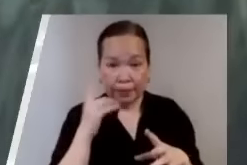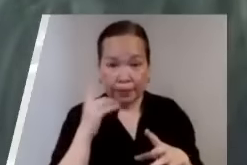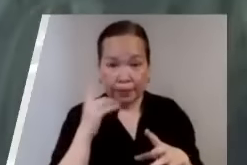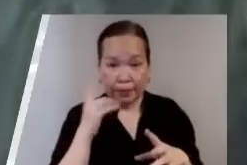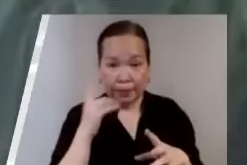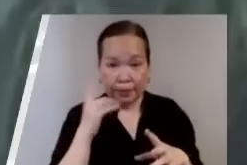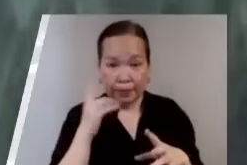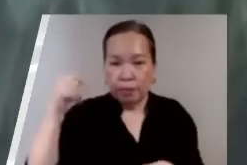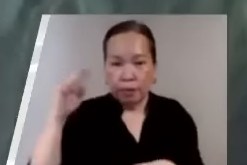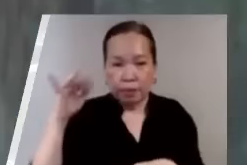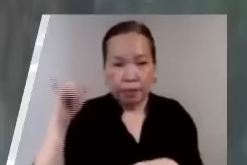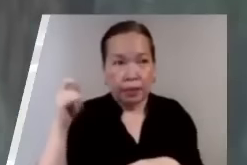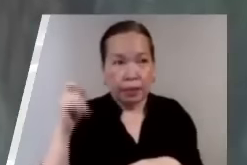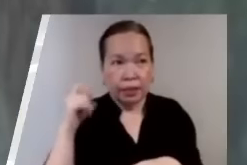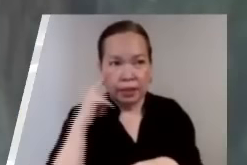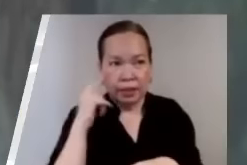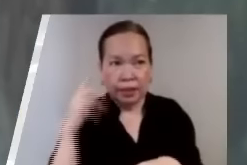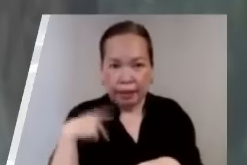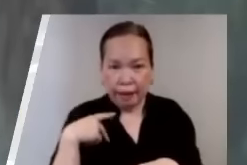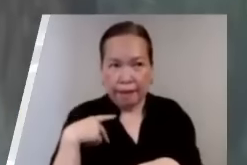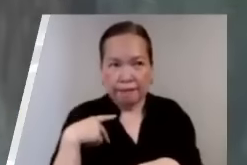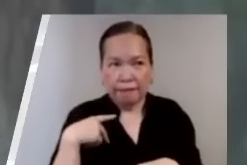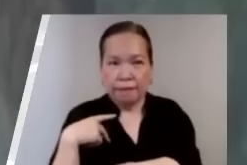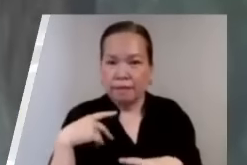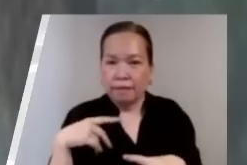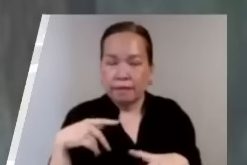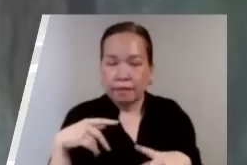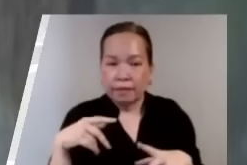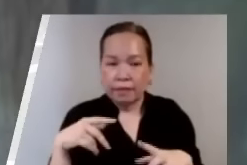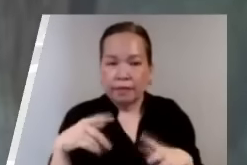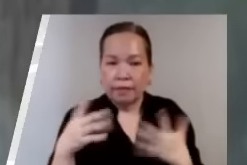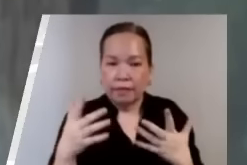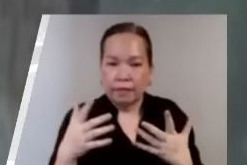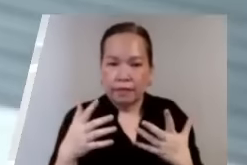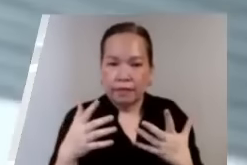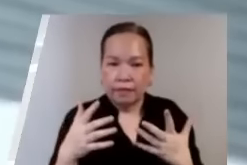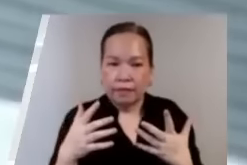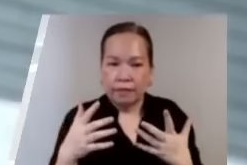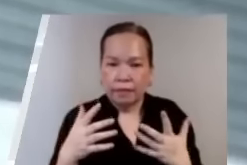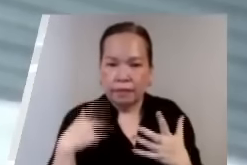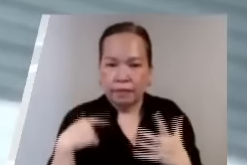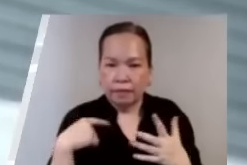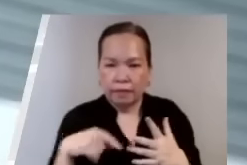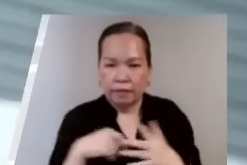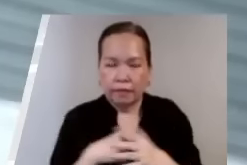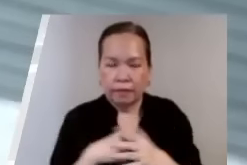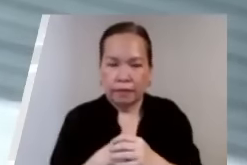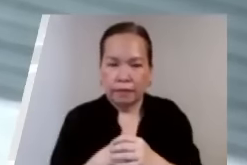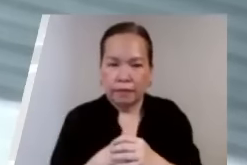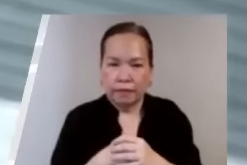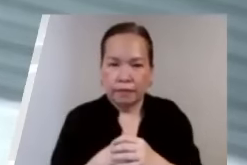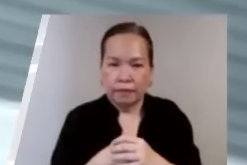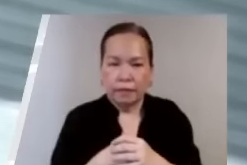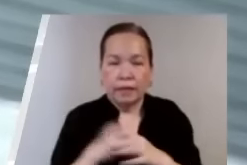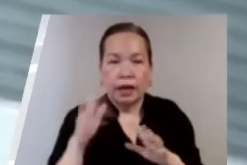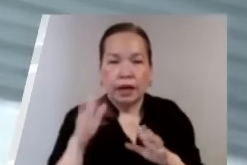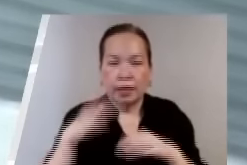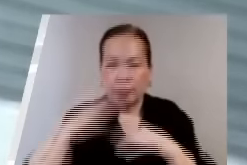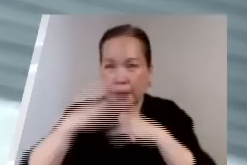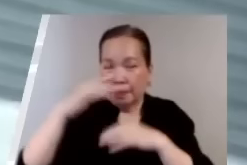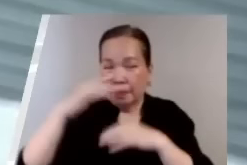kailangan may trigger ka dyan. Kailangan may frontal system ka dun sa taas ng Taiwan o kaya